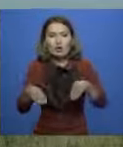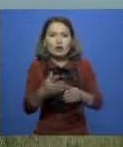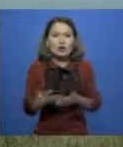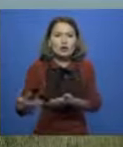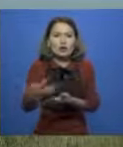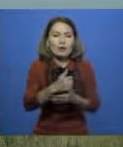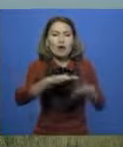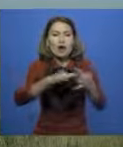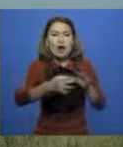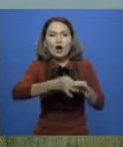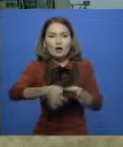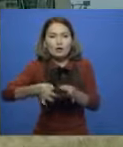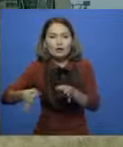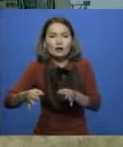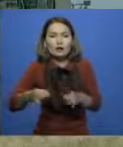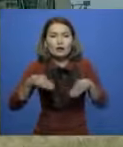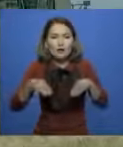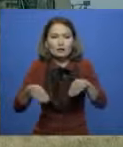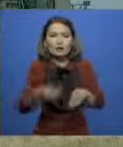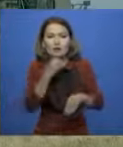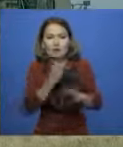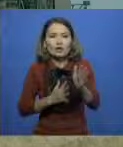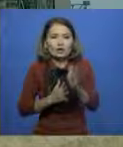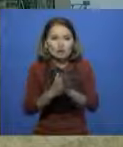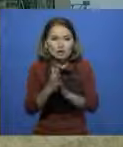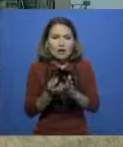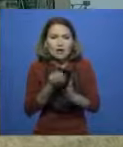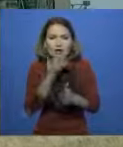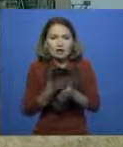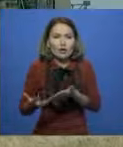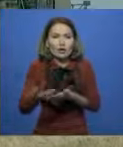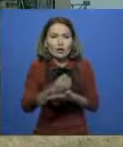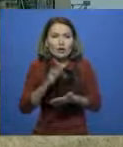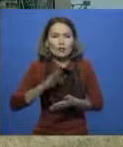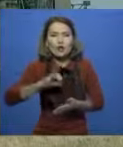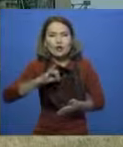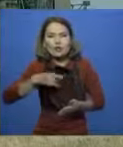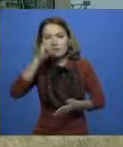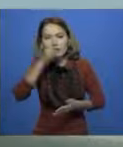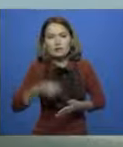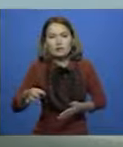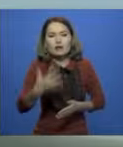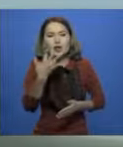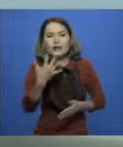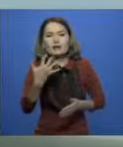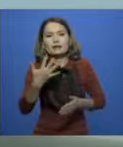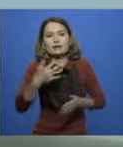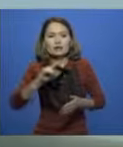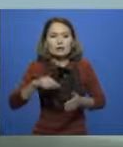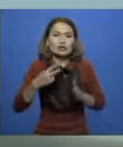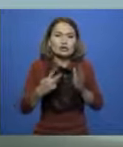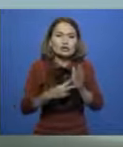Меңдіқара, Федоров аудандарында астық шығымы орташадан жоғары. Ал енді оңтүстік аудандарда 5-7 центнерден